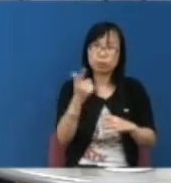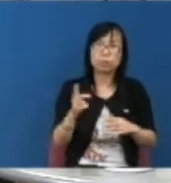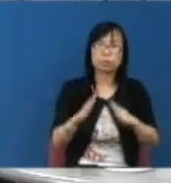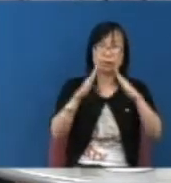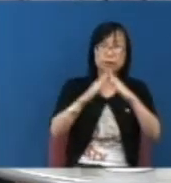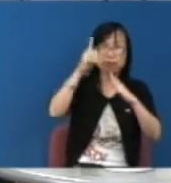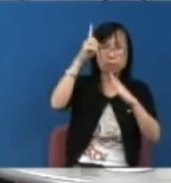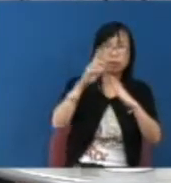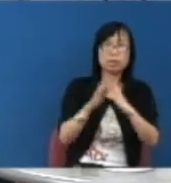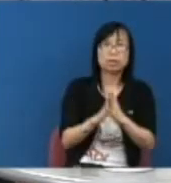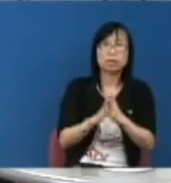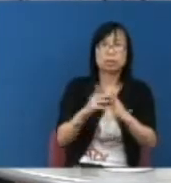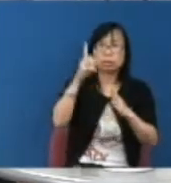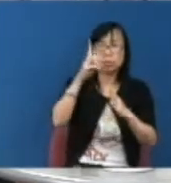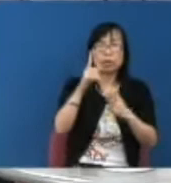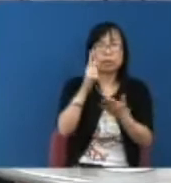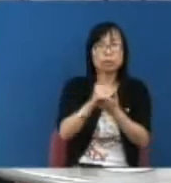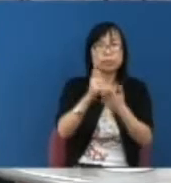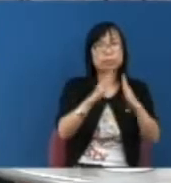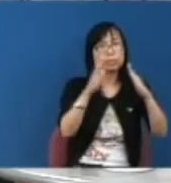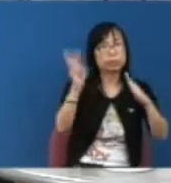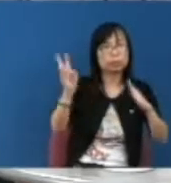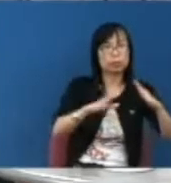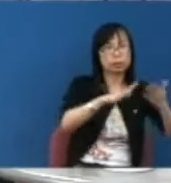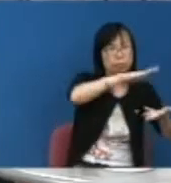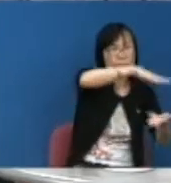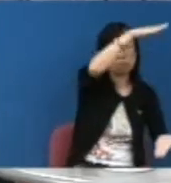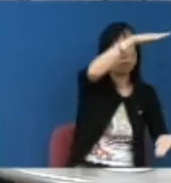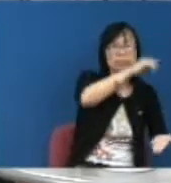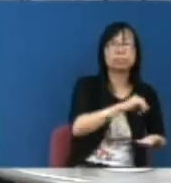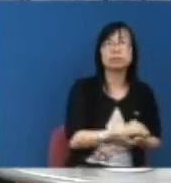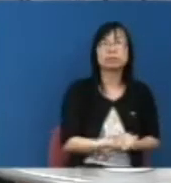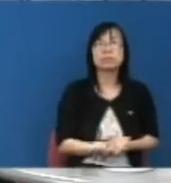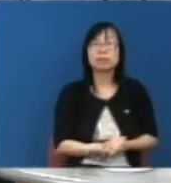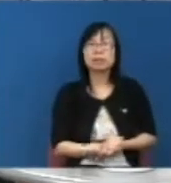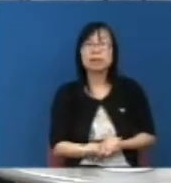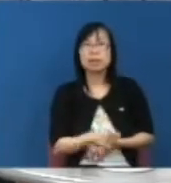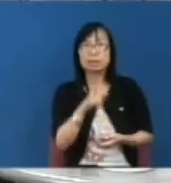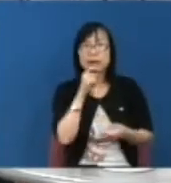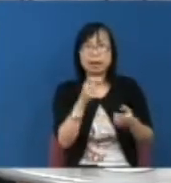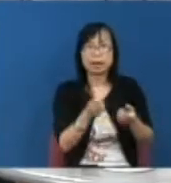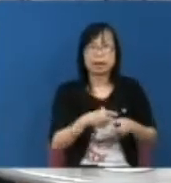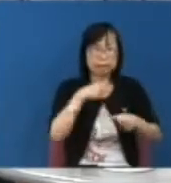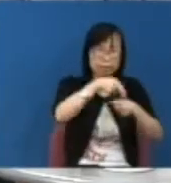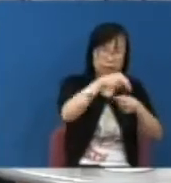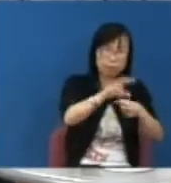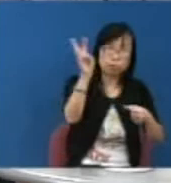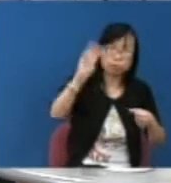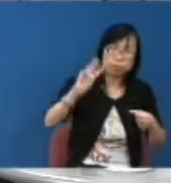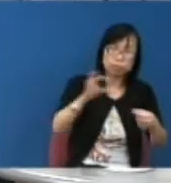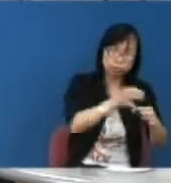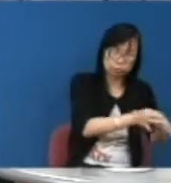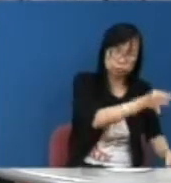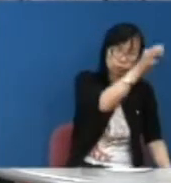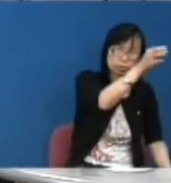因為主要都是個水光，跟住咧就有一條即係供應水喉供應水的水管